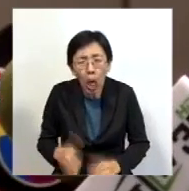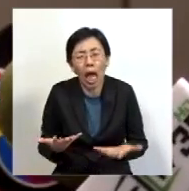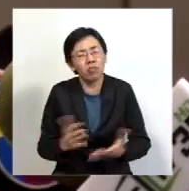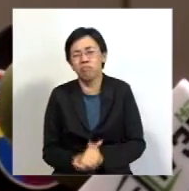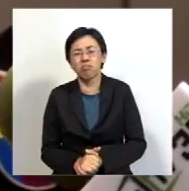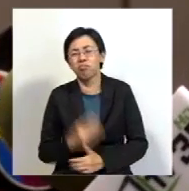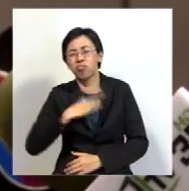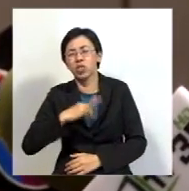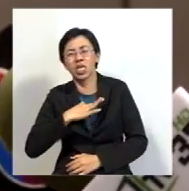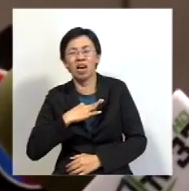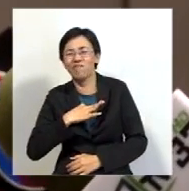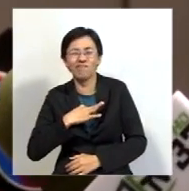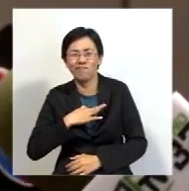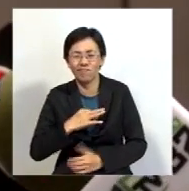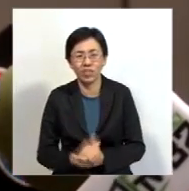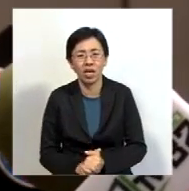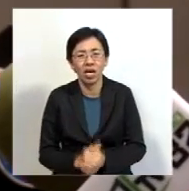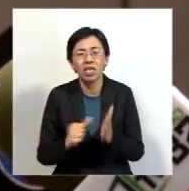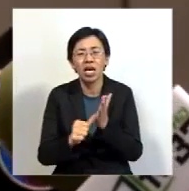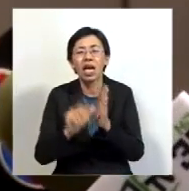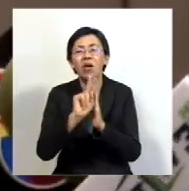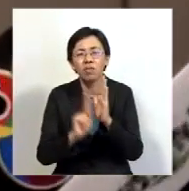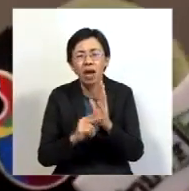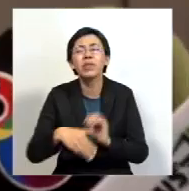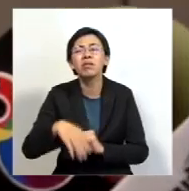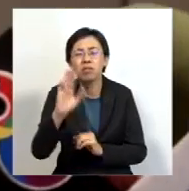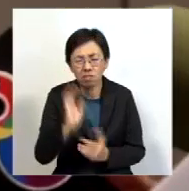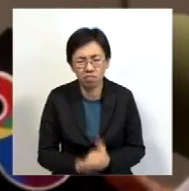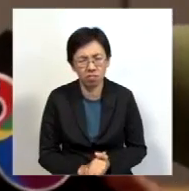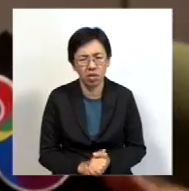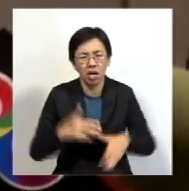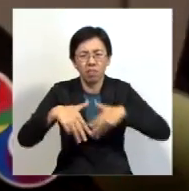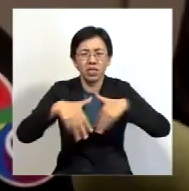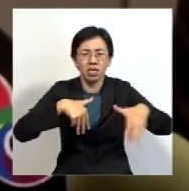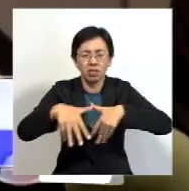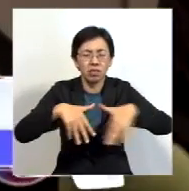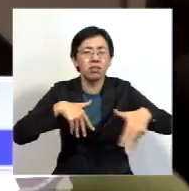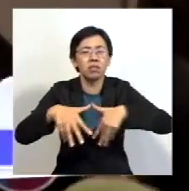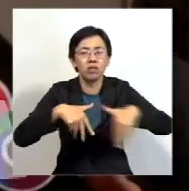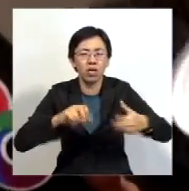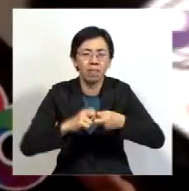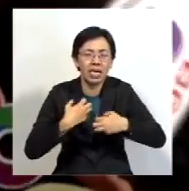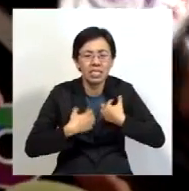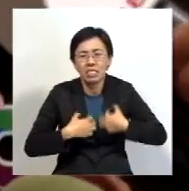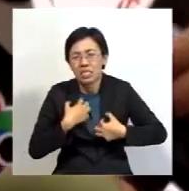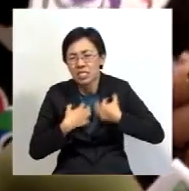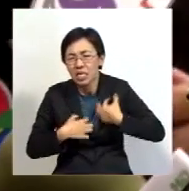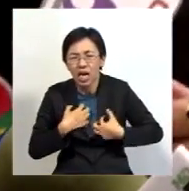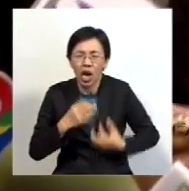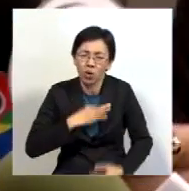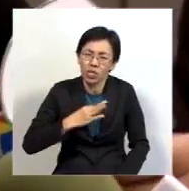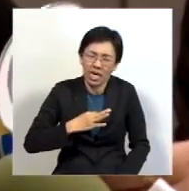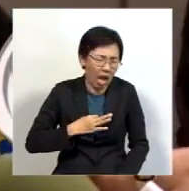ไม่สมควรแล้วกระบวนการยุติธรรมเนี่ยถ้าแก้กฎหมายได้ก็แก้เถอะประชาชนเขาที่ว่าได้รับผลกระทบเนี่ยมันสูญเสียที่ยิ่ง